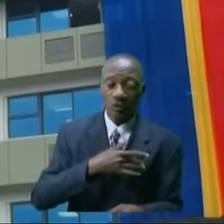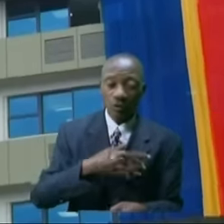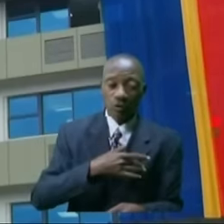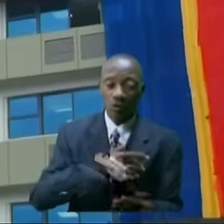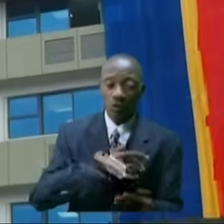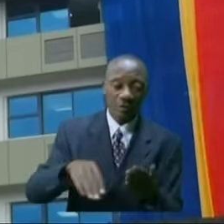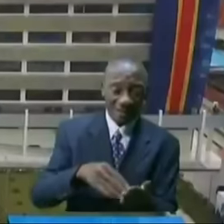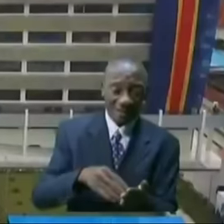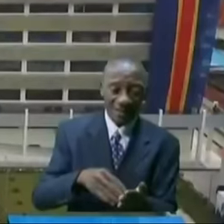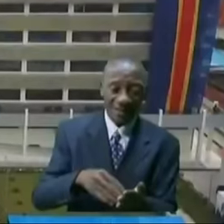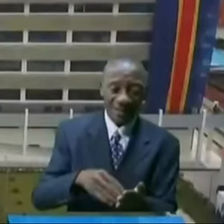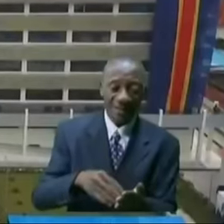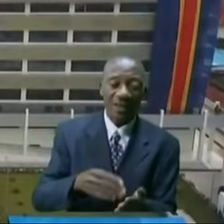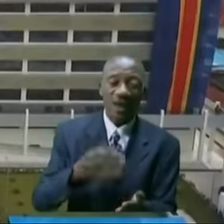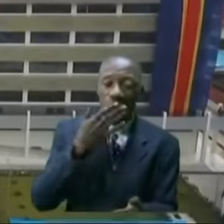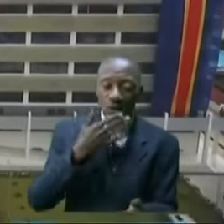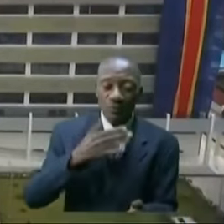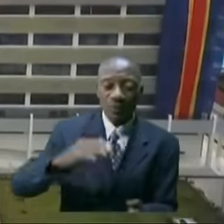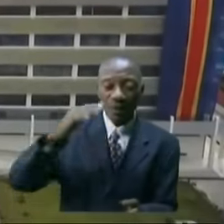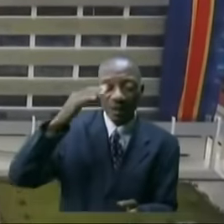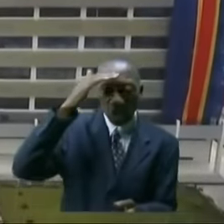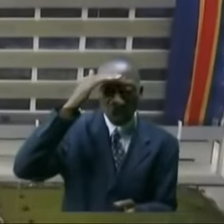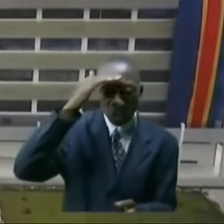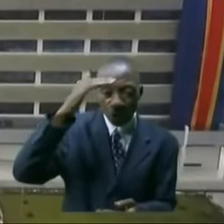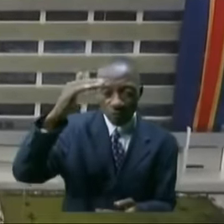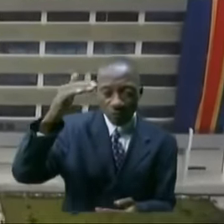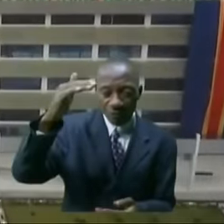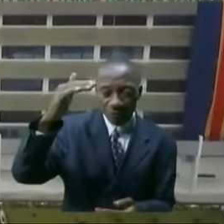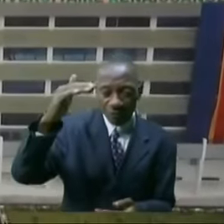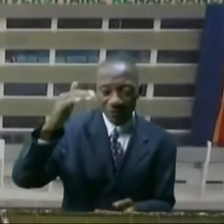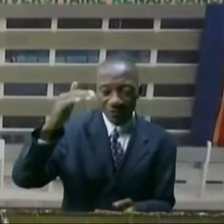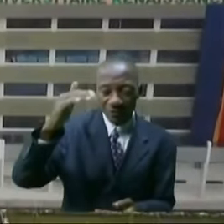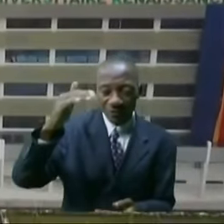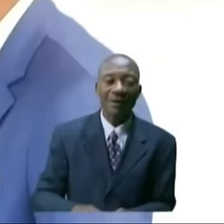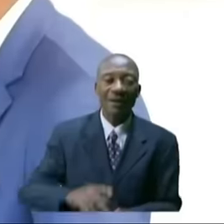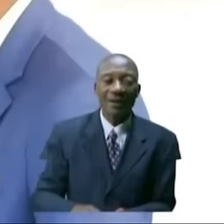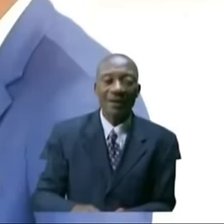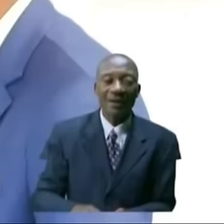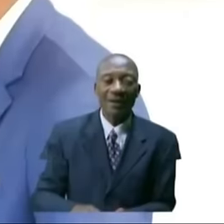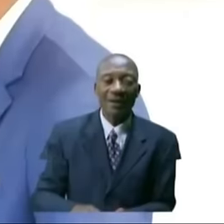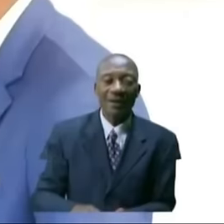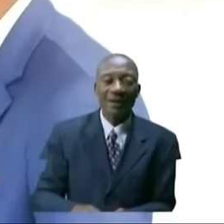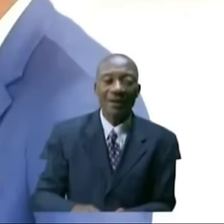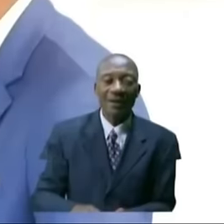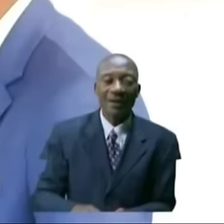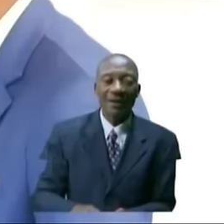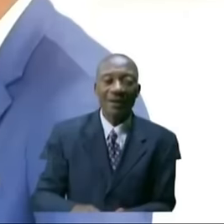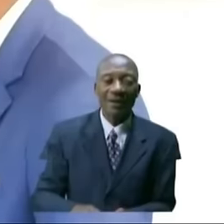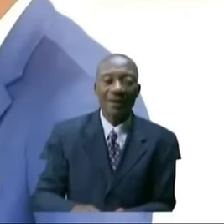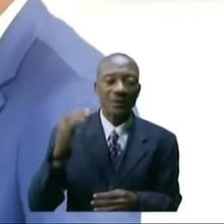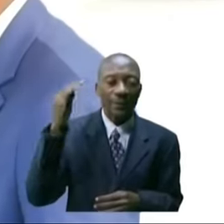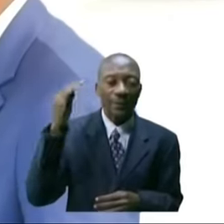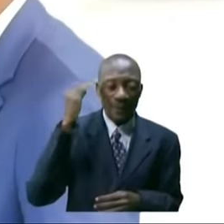centre hospitalier universitaire Renaissance, ministre de